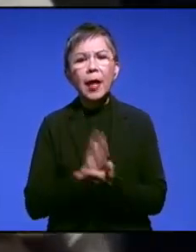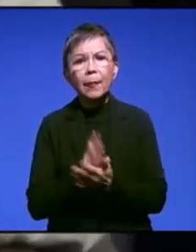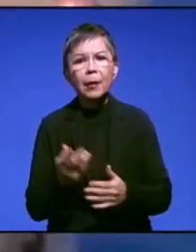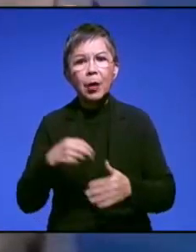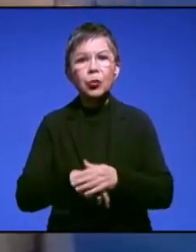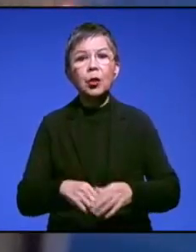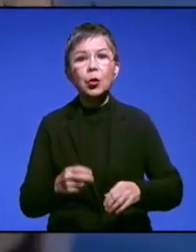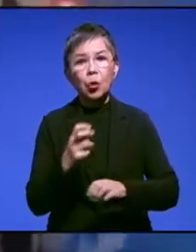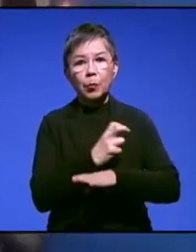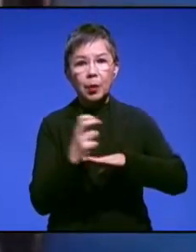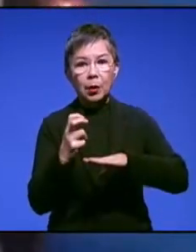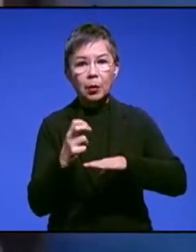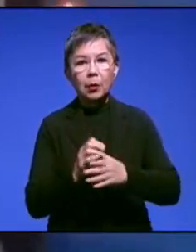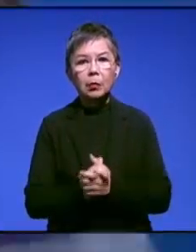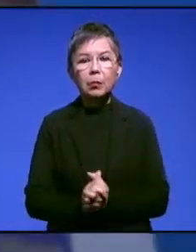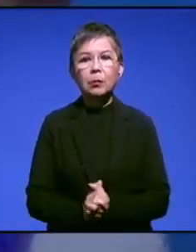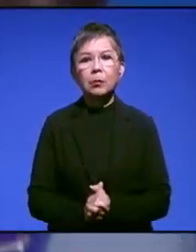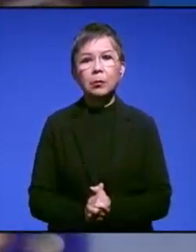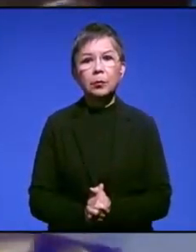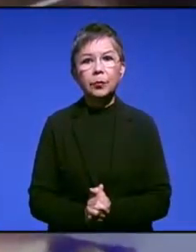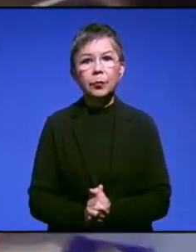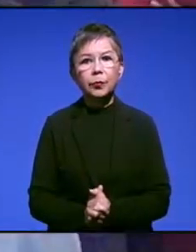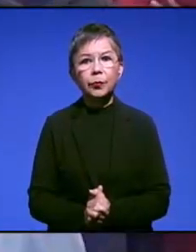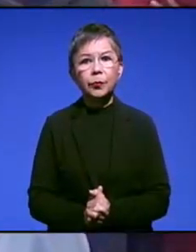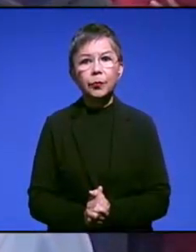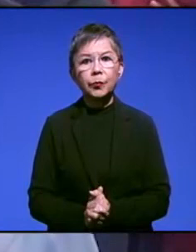masuk kerja jika tetap antre naik KRL.